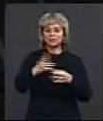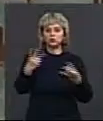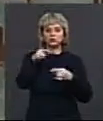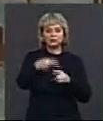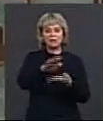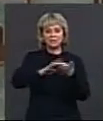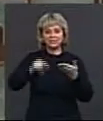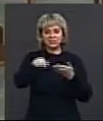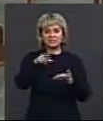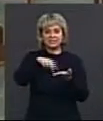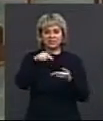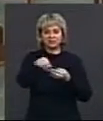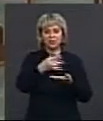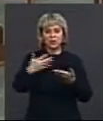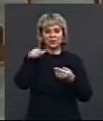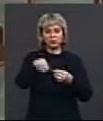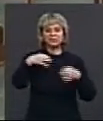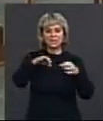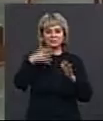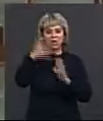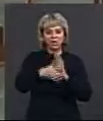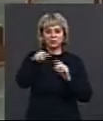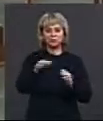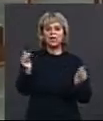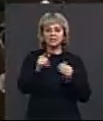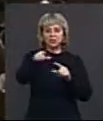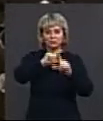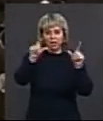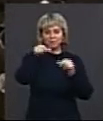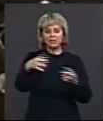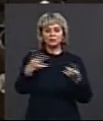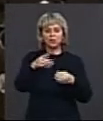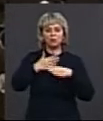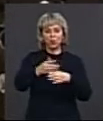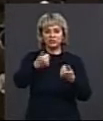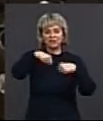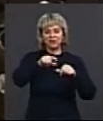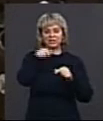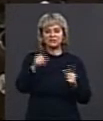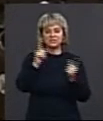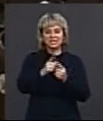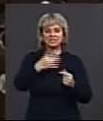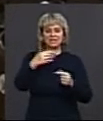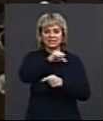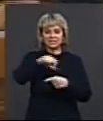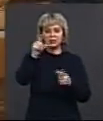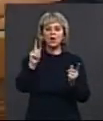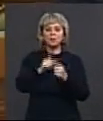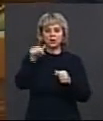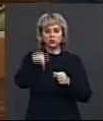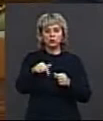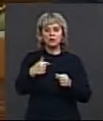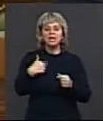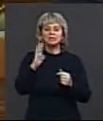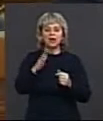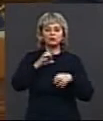для продвижения сертификации продукции и транспортные расходы. Небольшим компаниям необходима помощь в организации встреч с иностранными партнерами. Я